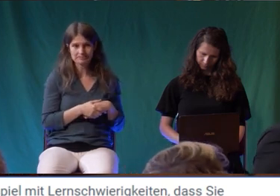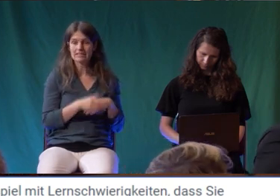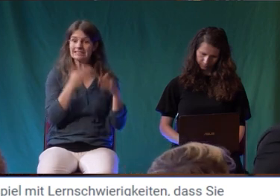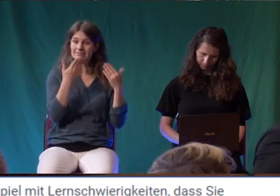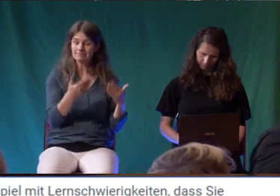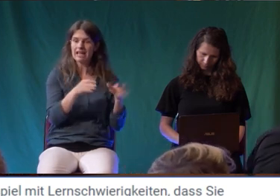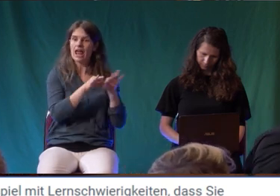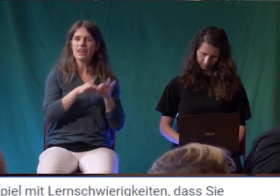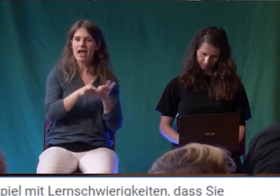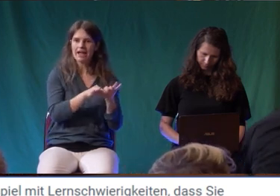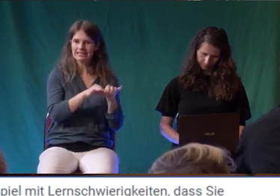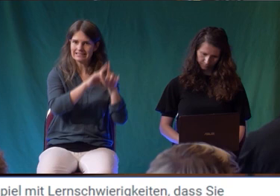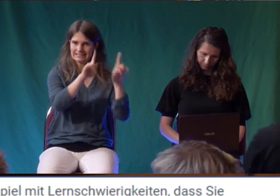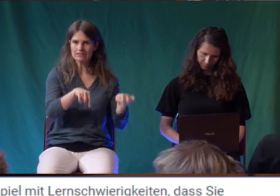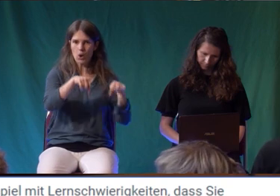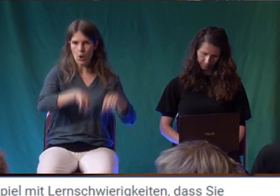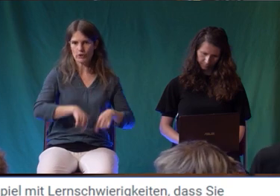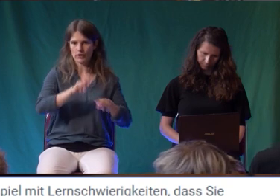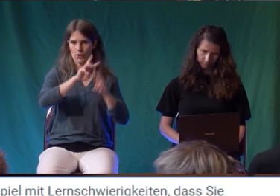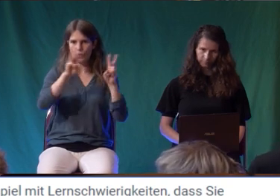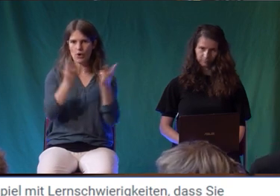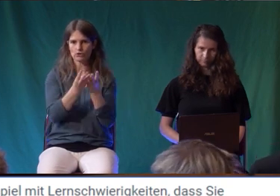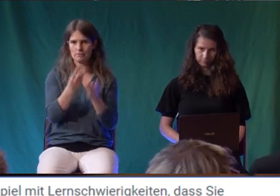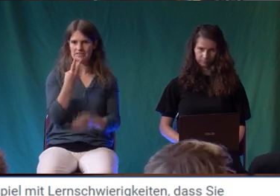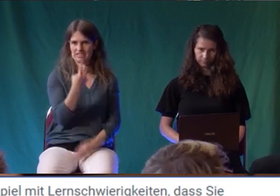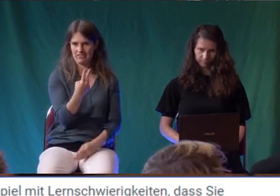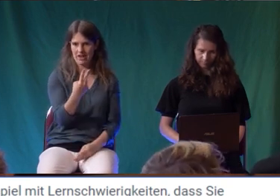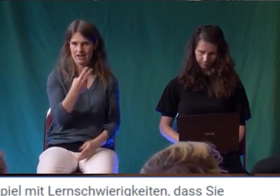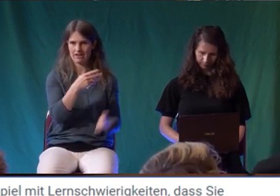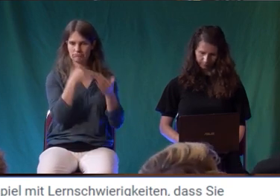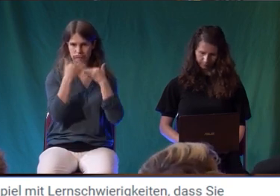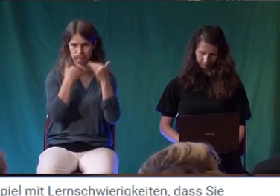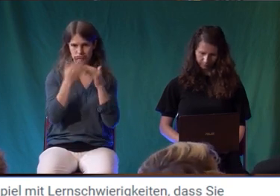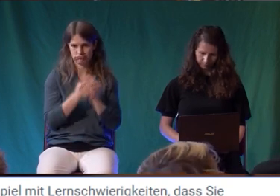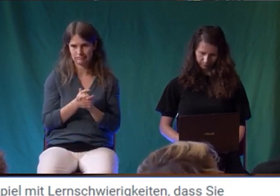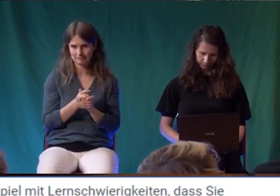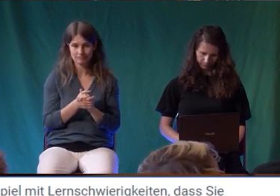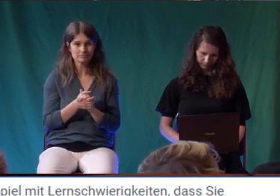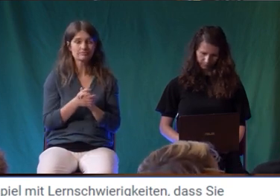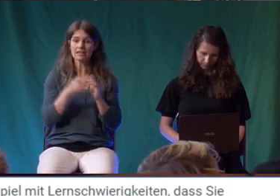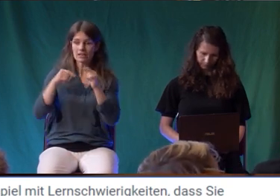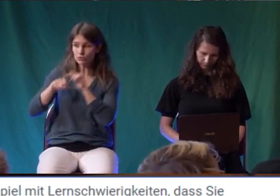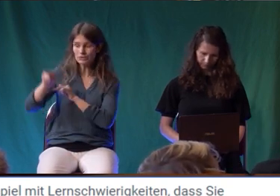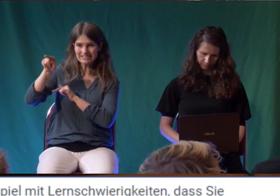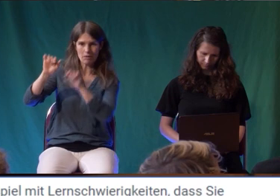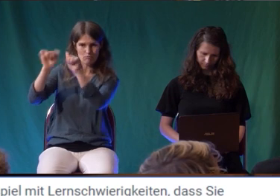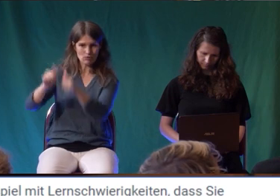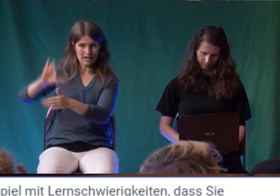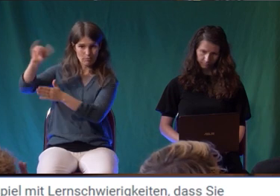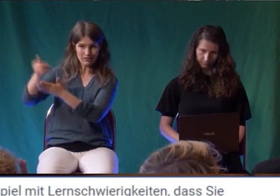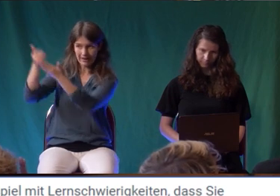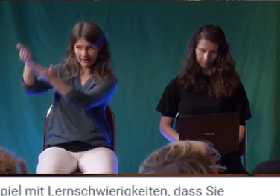in Workshop 2 vorgestellt und von den Erkenntnissen und Impulsen aus diesem Modellprojekt